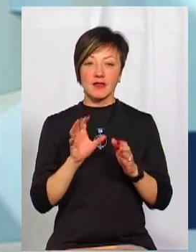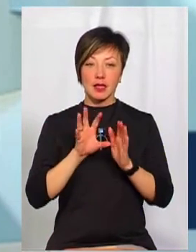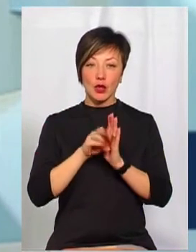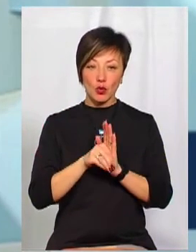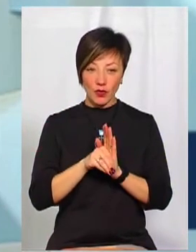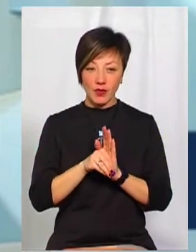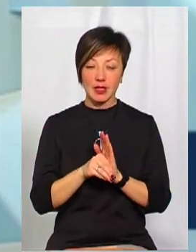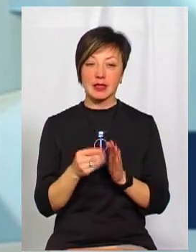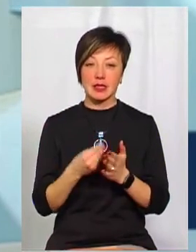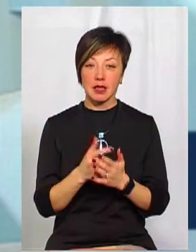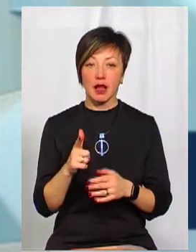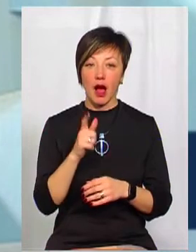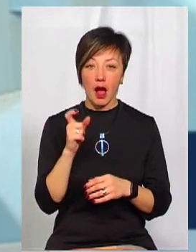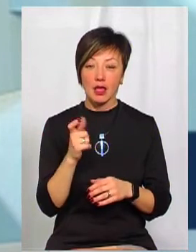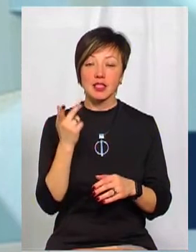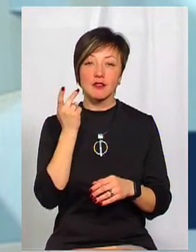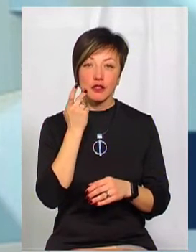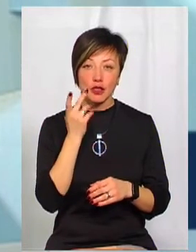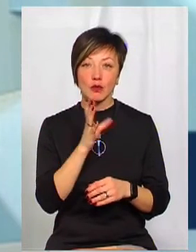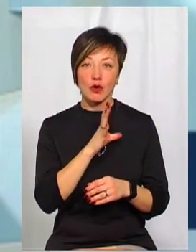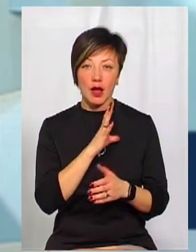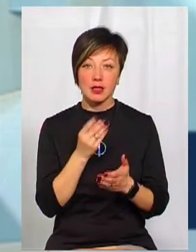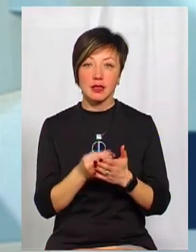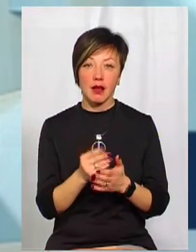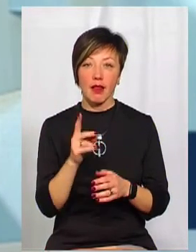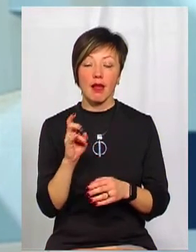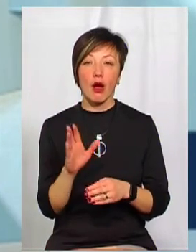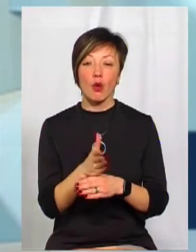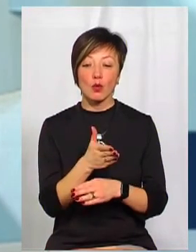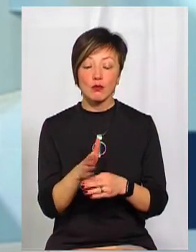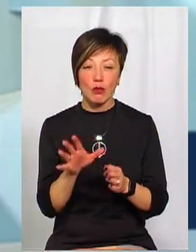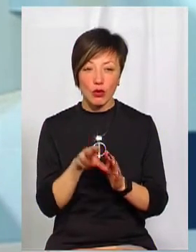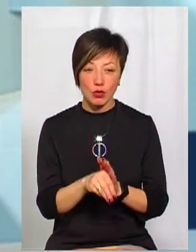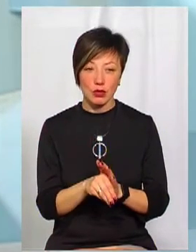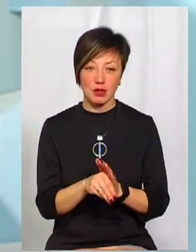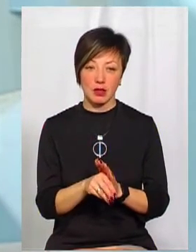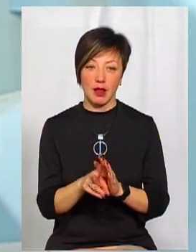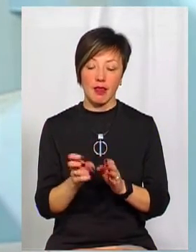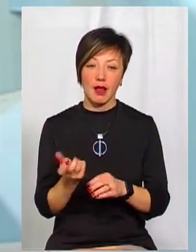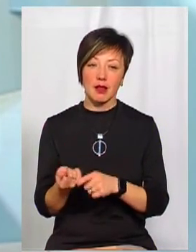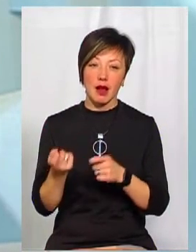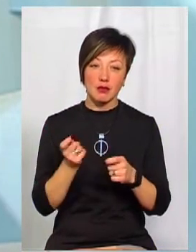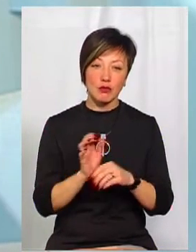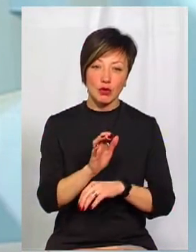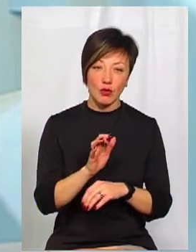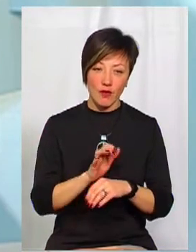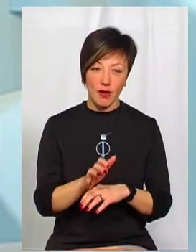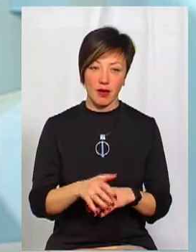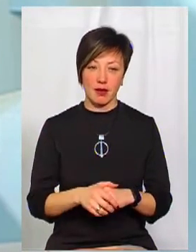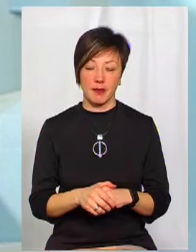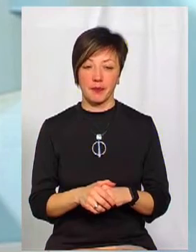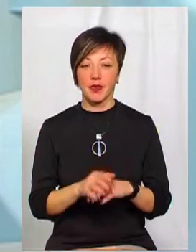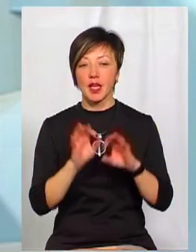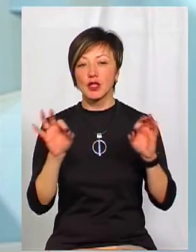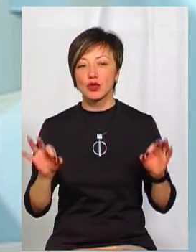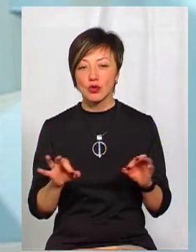складові ціни на газ завжди була ціна на розподіл, на його транспортування або на його доставку.